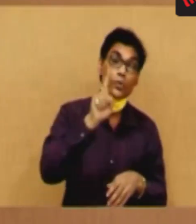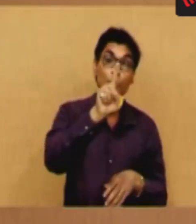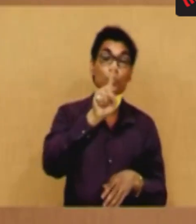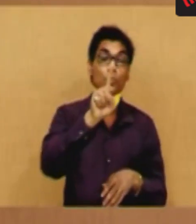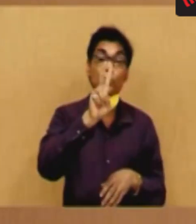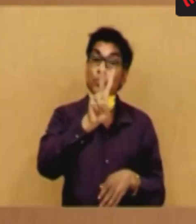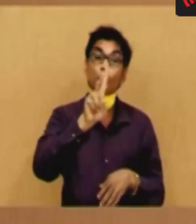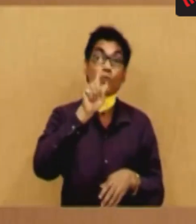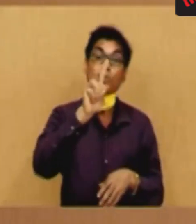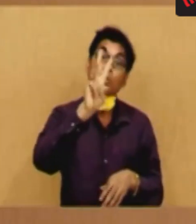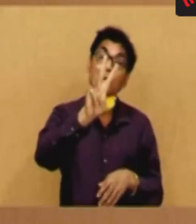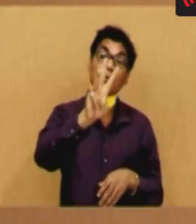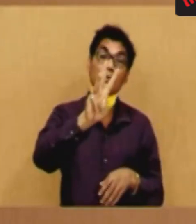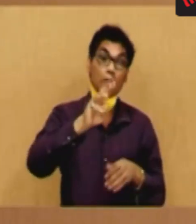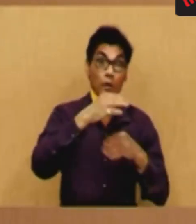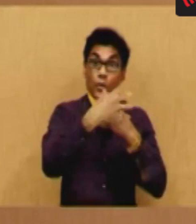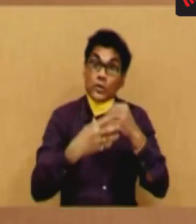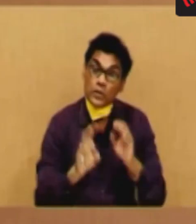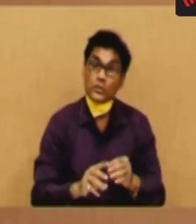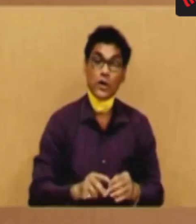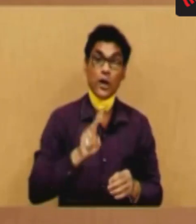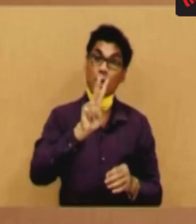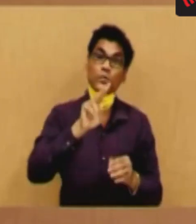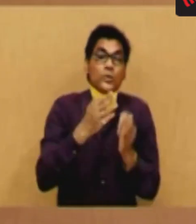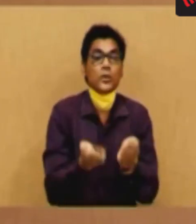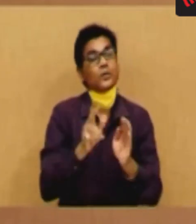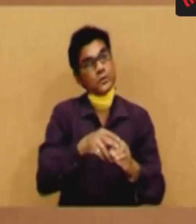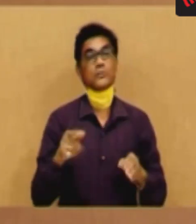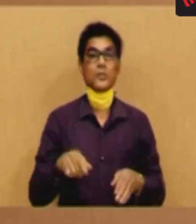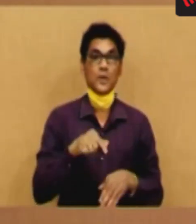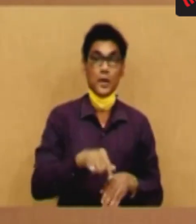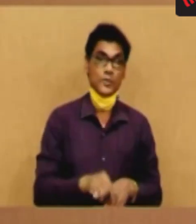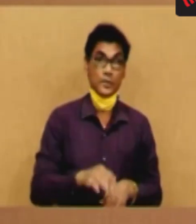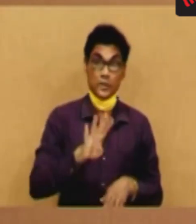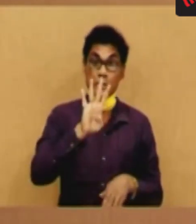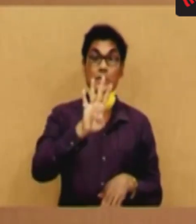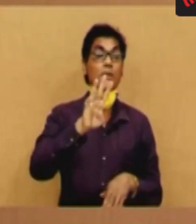ଦେଶ ଏବଂ 2 ଜାହାଜ। ଗତକାଲି ଏହି ସମୟରେ